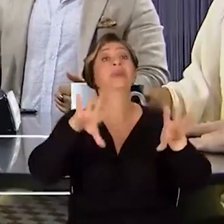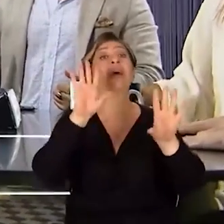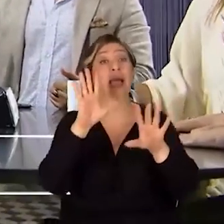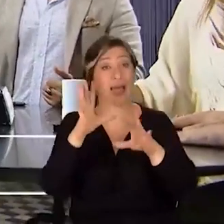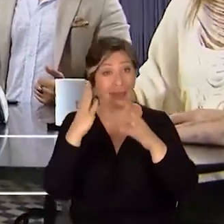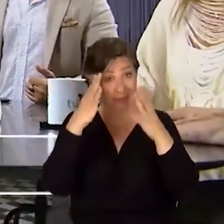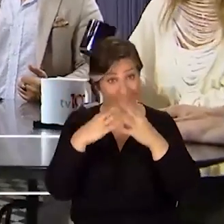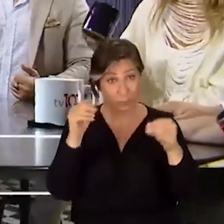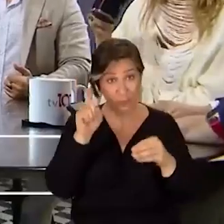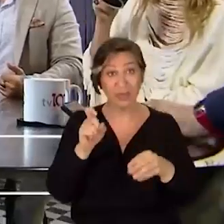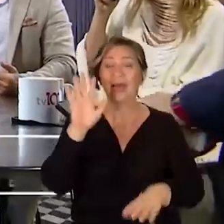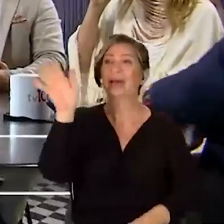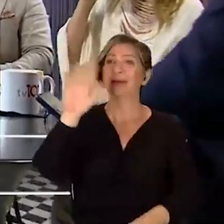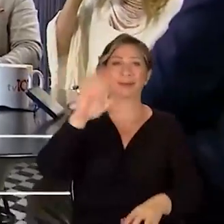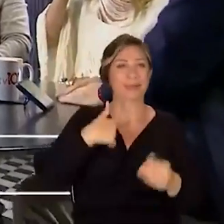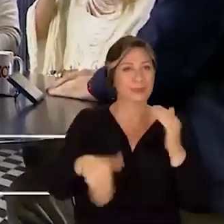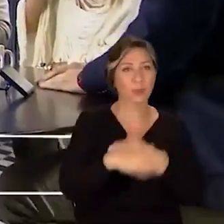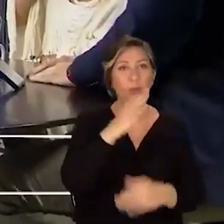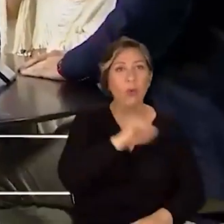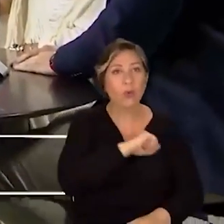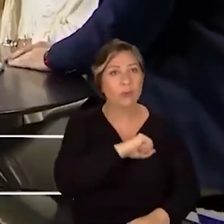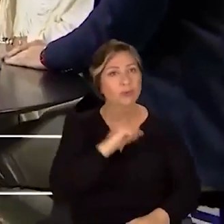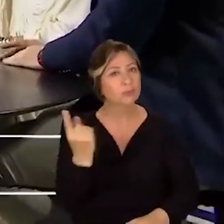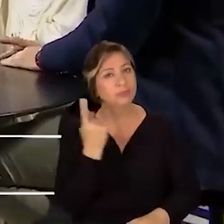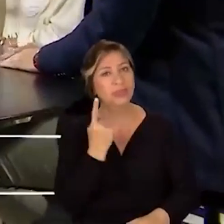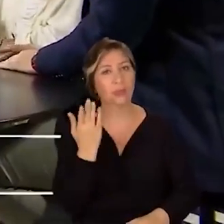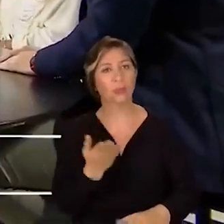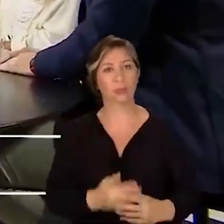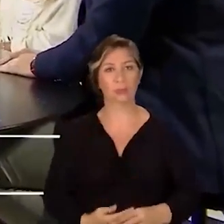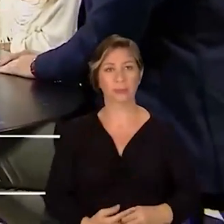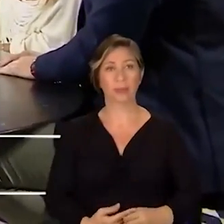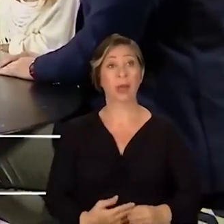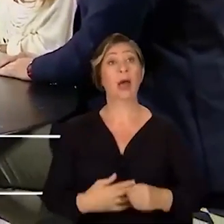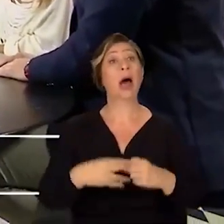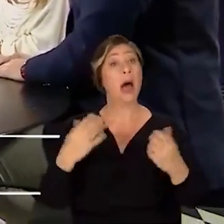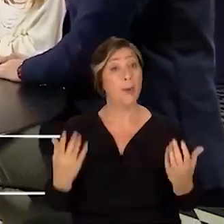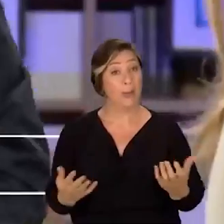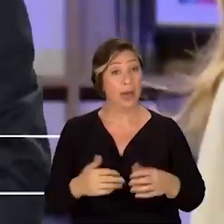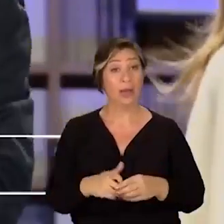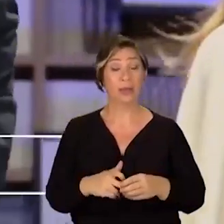günler. Korkunç bir şey bu. Bu korkunç bir şey. Ama